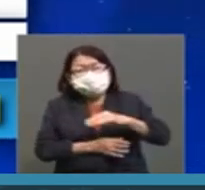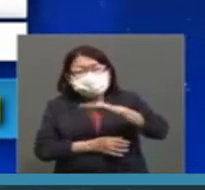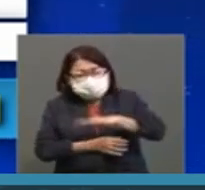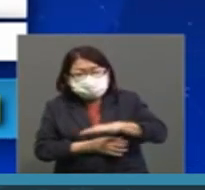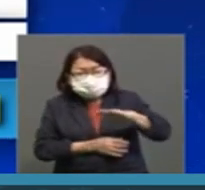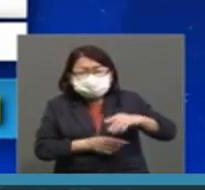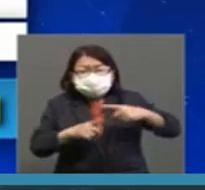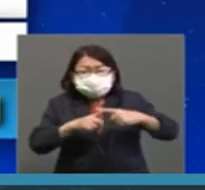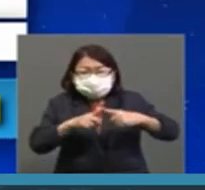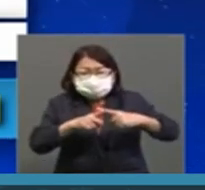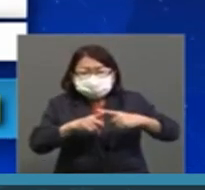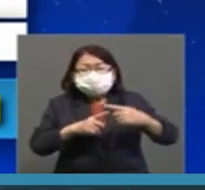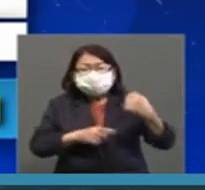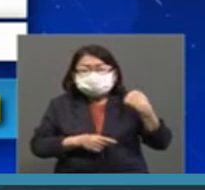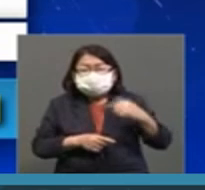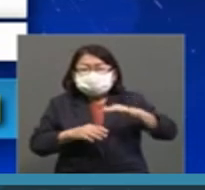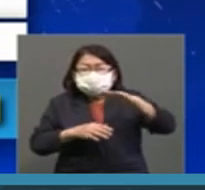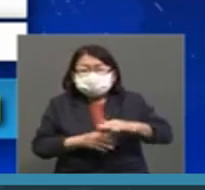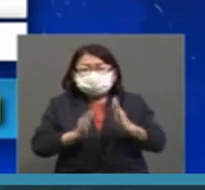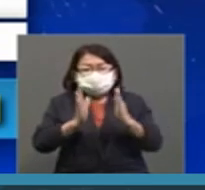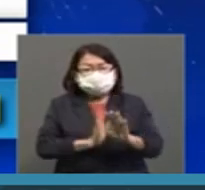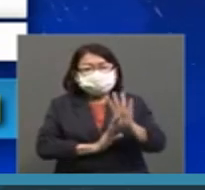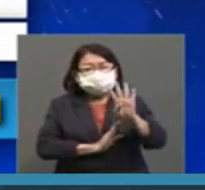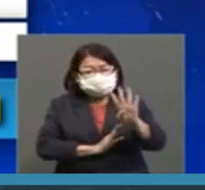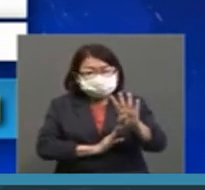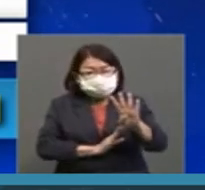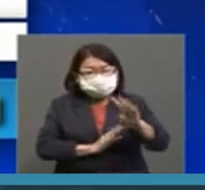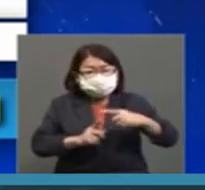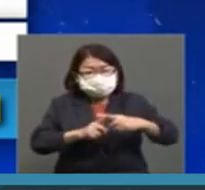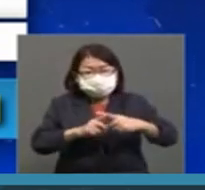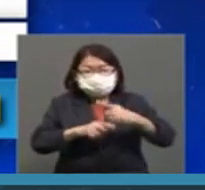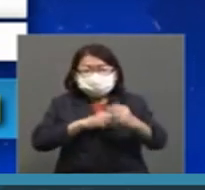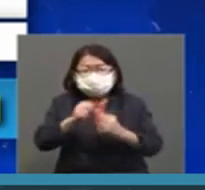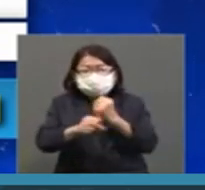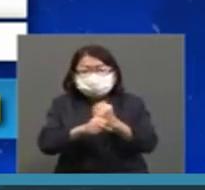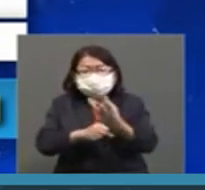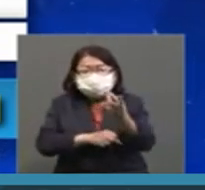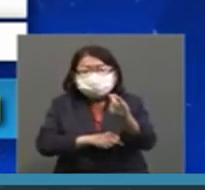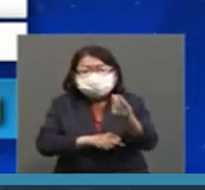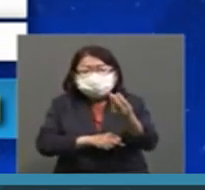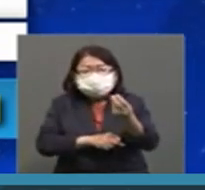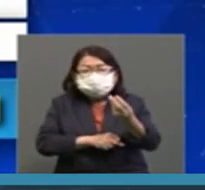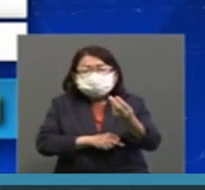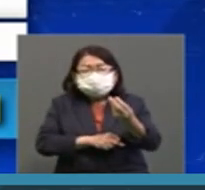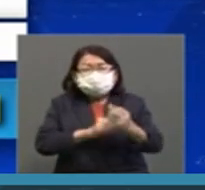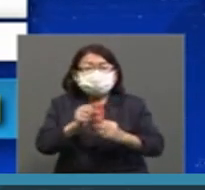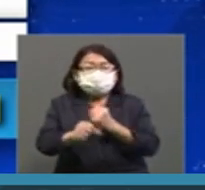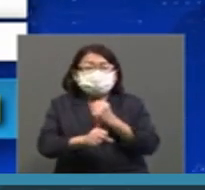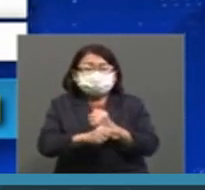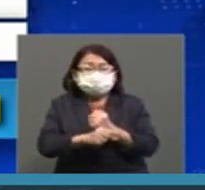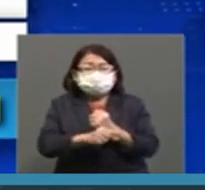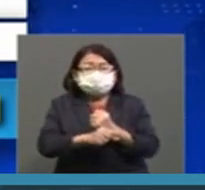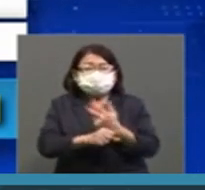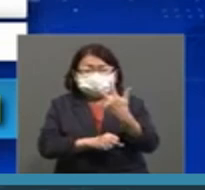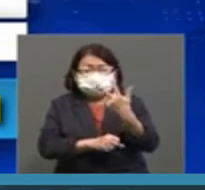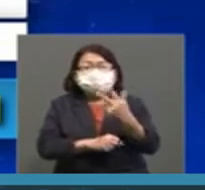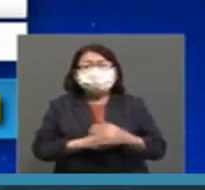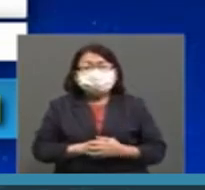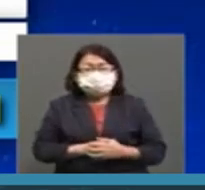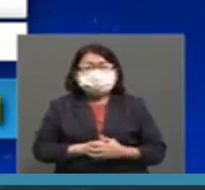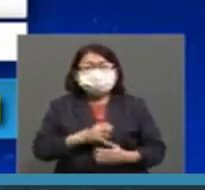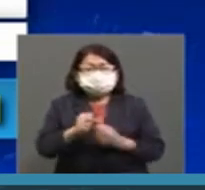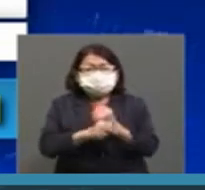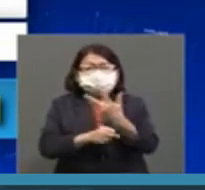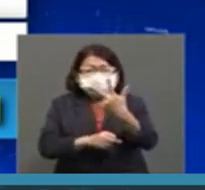ภาพรายละ 200,000 บาททั้งนี้การช่วยเหลือดังกล่าวเป็นการให้ความช่วยเหลือในเบื้องต้นเท่านั้นด้านกระทรวงยุติธรรมชี้แจงสิทธิ